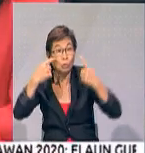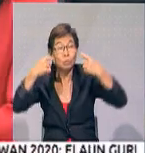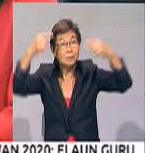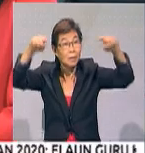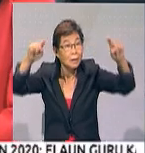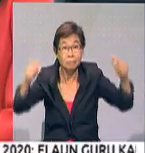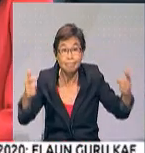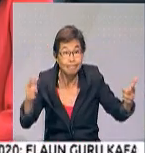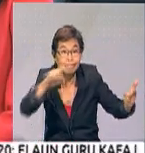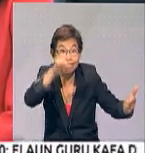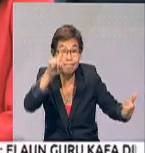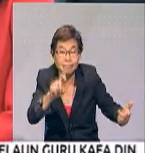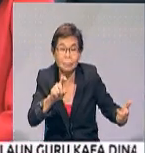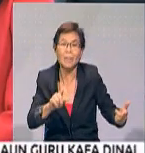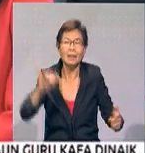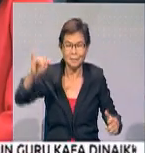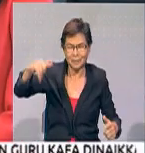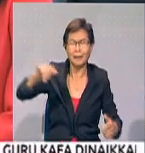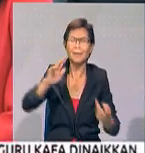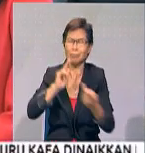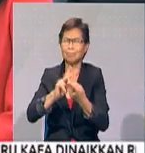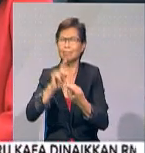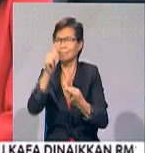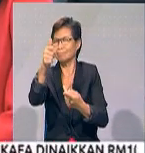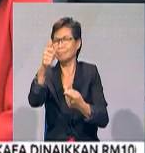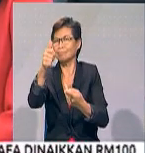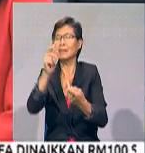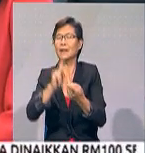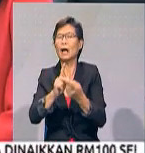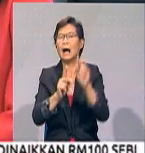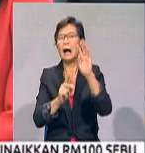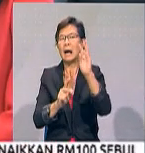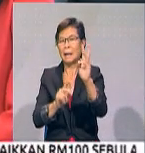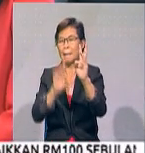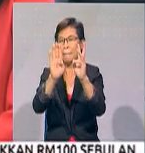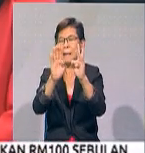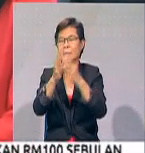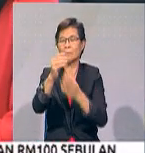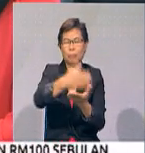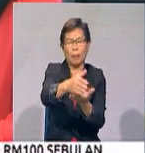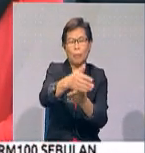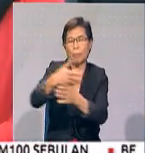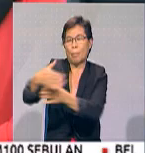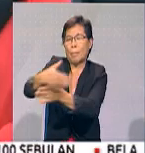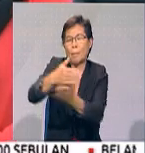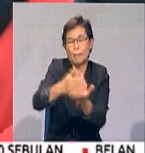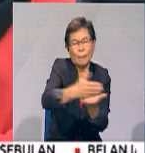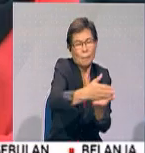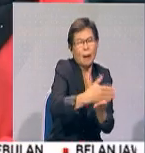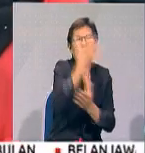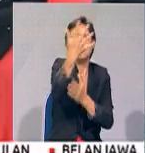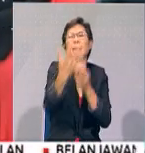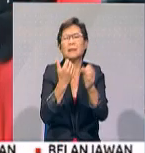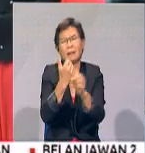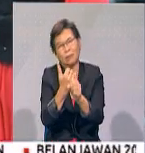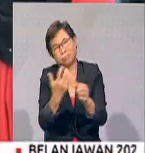Ya, ya realistik sebab 6 bilion itu diagihkan dalam masa 5 tahun.